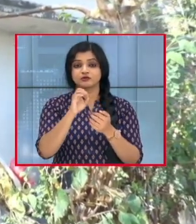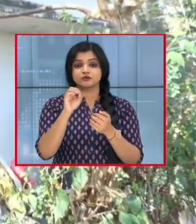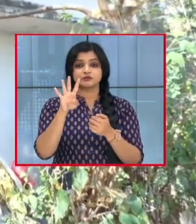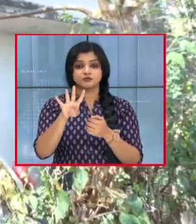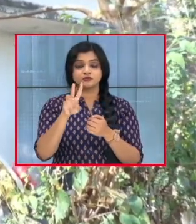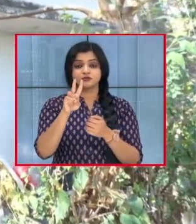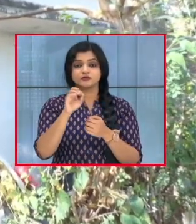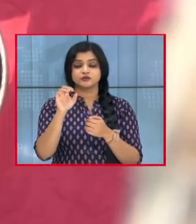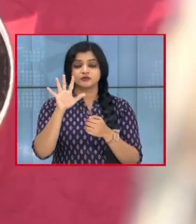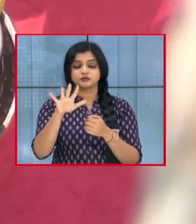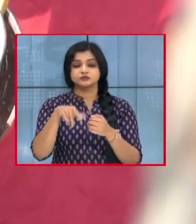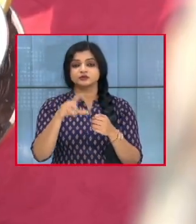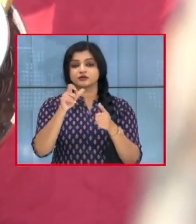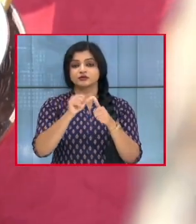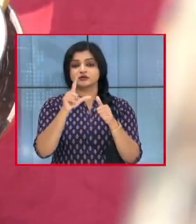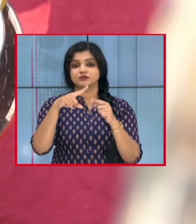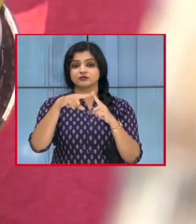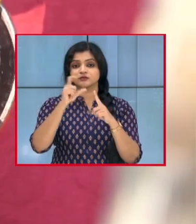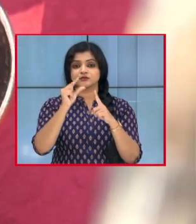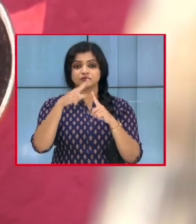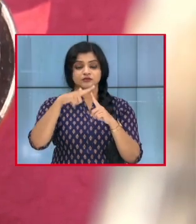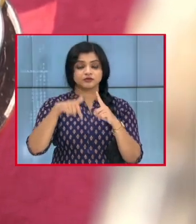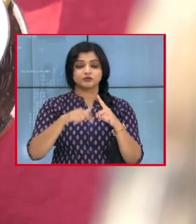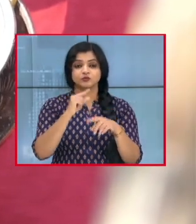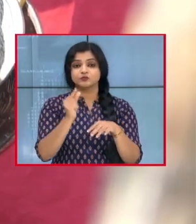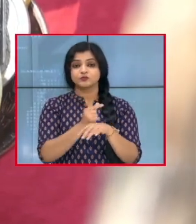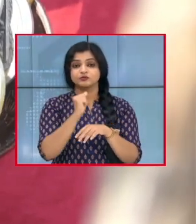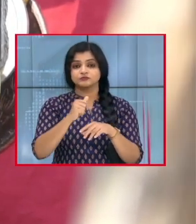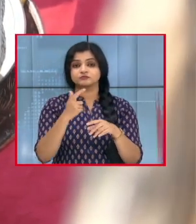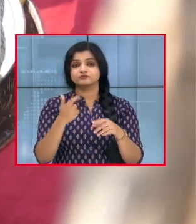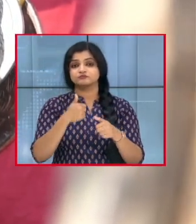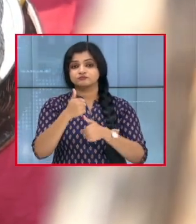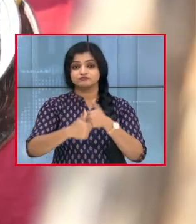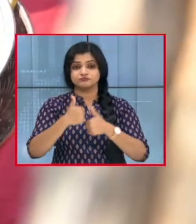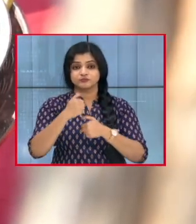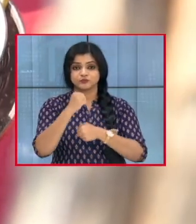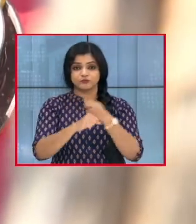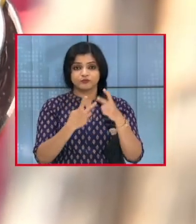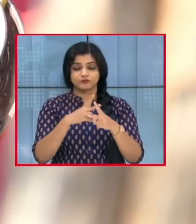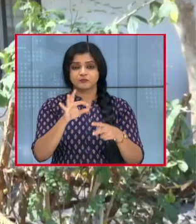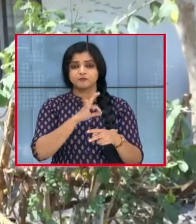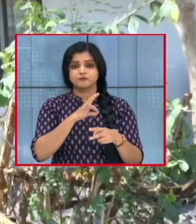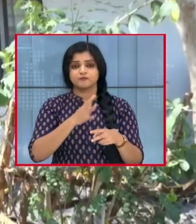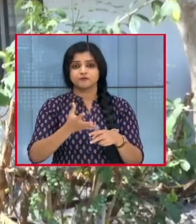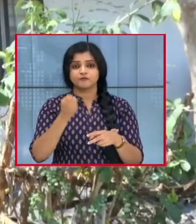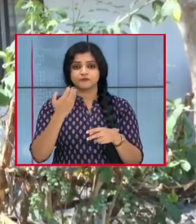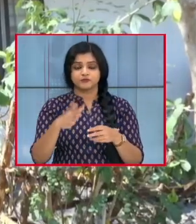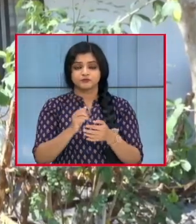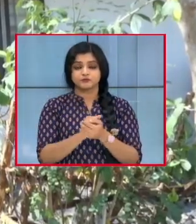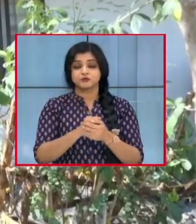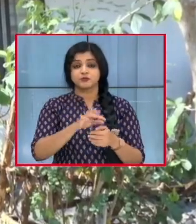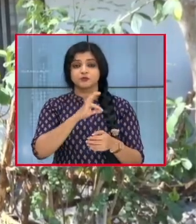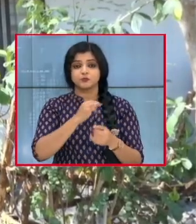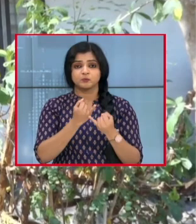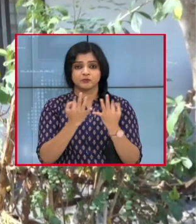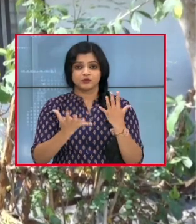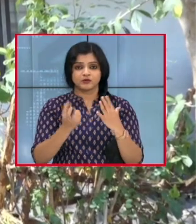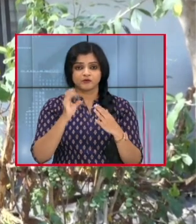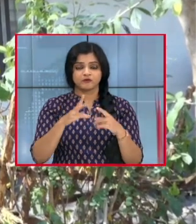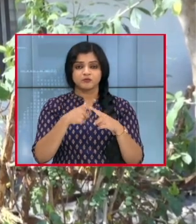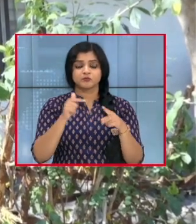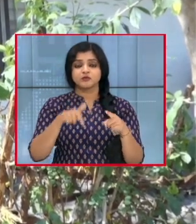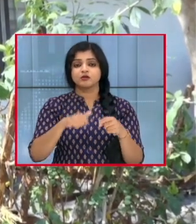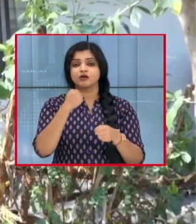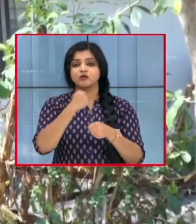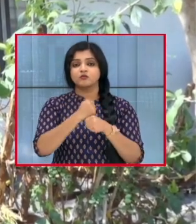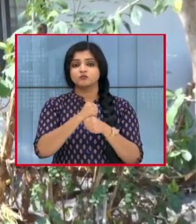2004-2005 വർഷത്തിൽ കാലിക്കറ്റ് സർവകലാശാല അത്ലറ്റിക് മീറ്റുകളിലെല്ലാം മെഡൽ വാരിക്കൂട്ടി. ഇത്ര കണ്ട് നേട്ടങ്ങളുടെ പട്ടികയുണ്ടായിട്ടും വസന്തന്